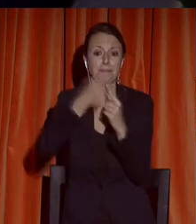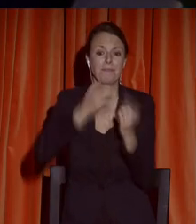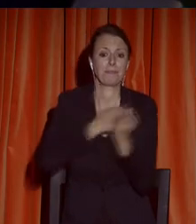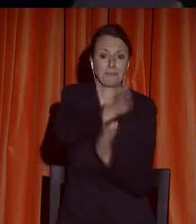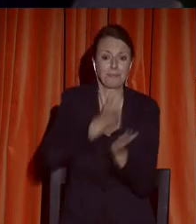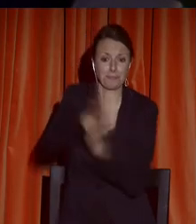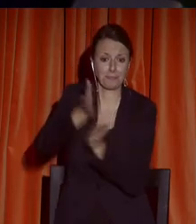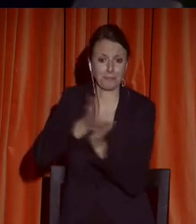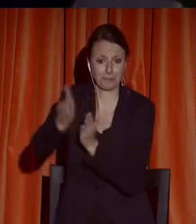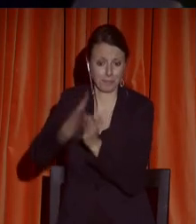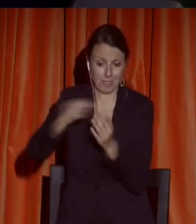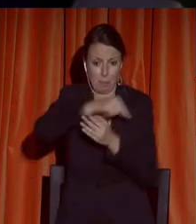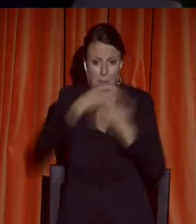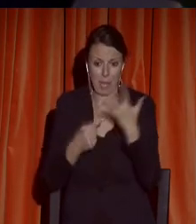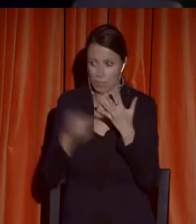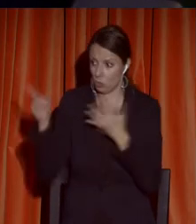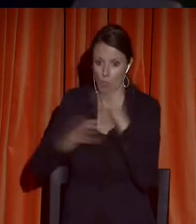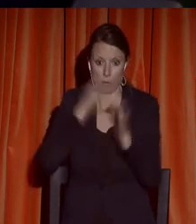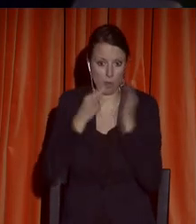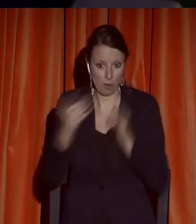zostały przedstawione.